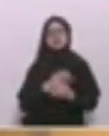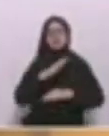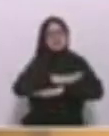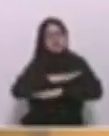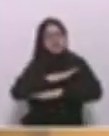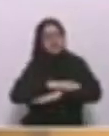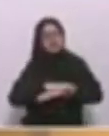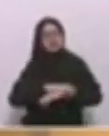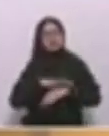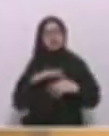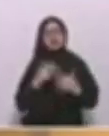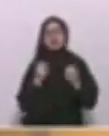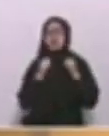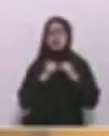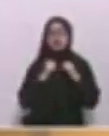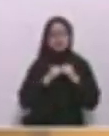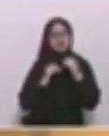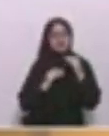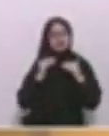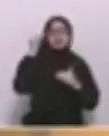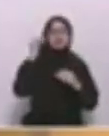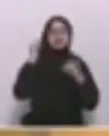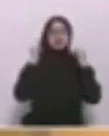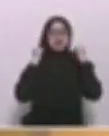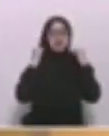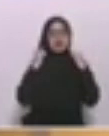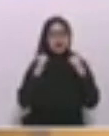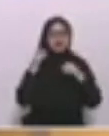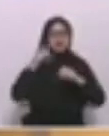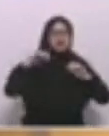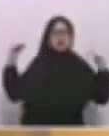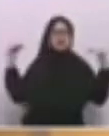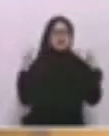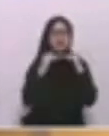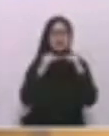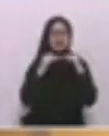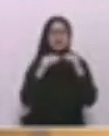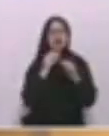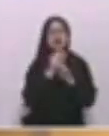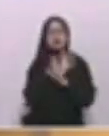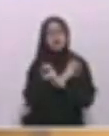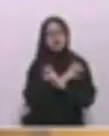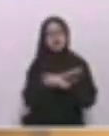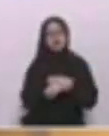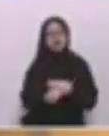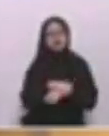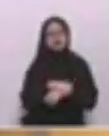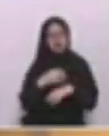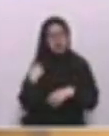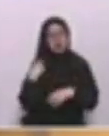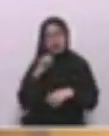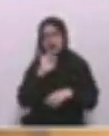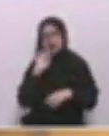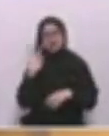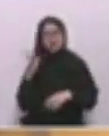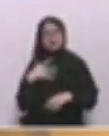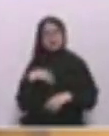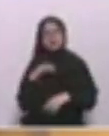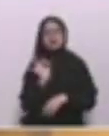bisa punya komitmen tinggi dalam rangka menegakkan keadilan di Kabupaten Morowali juga tentunya ada hal-hal lain yang perlu kita